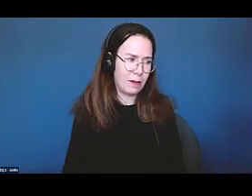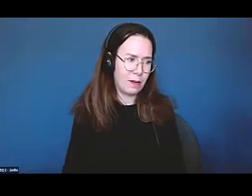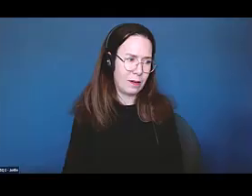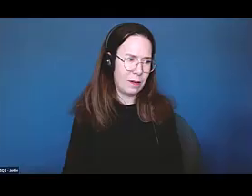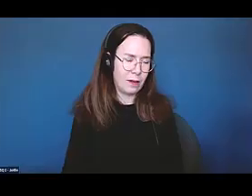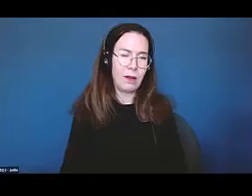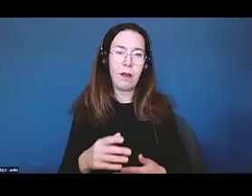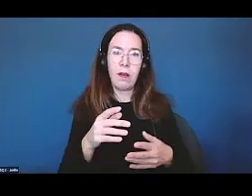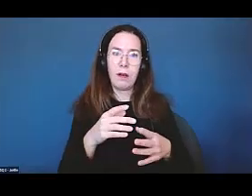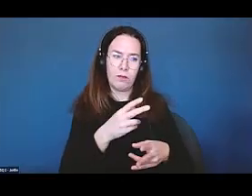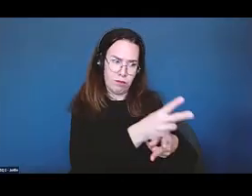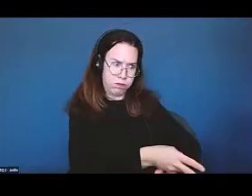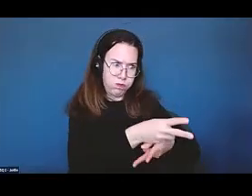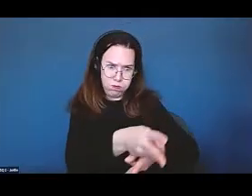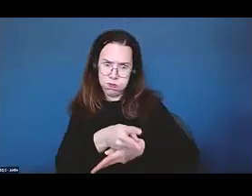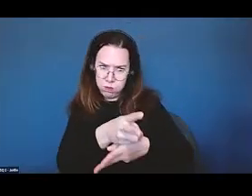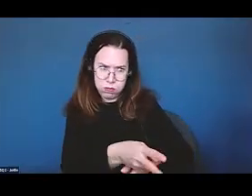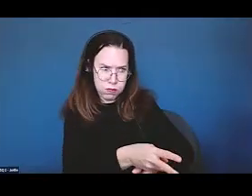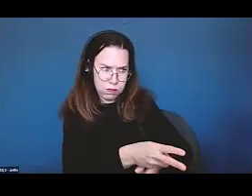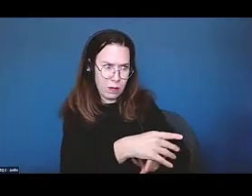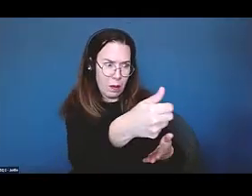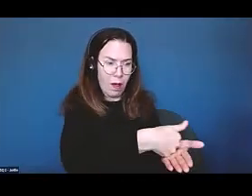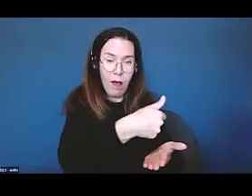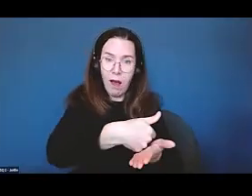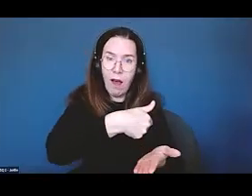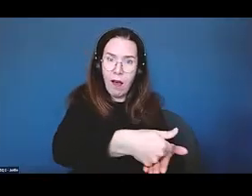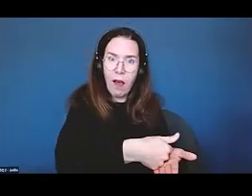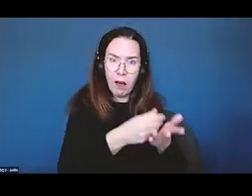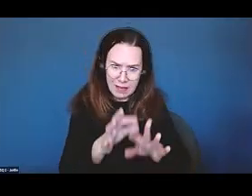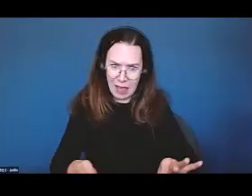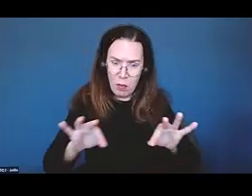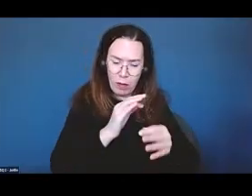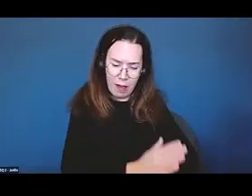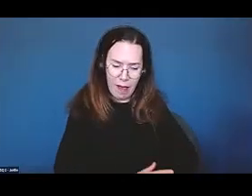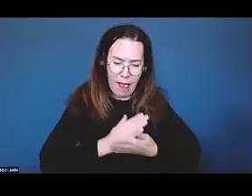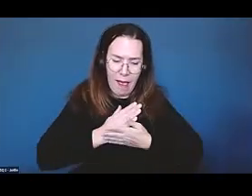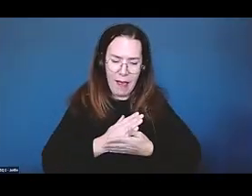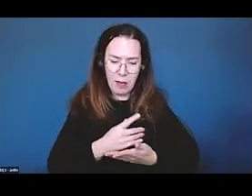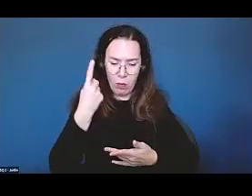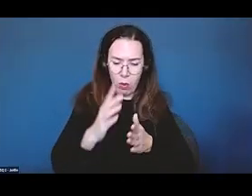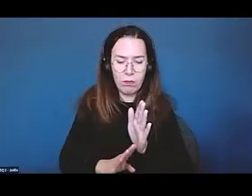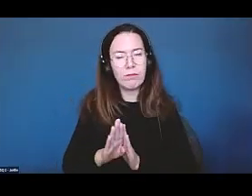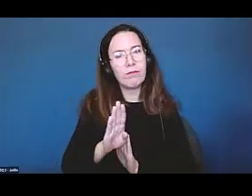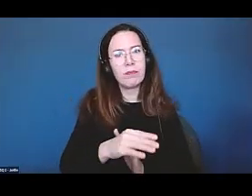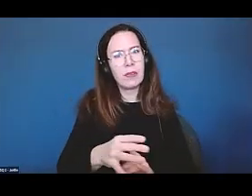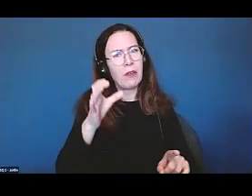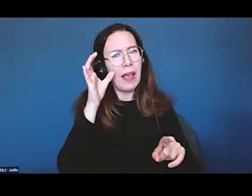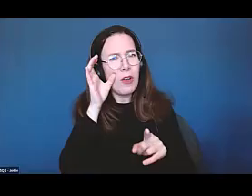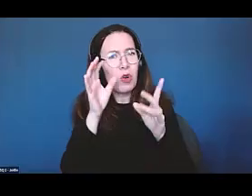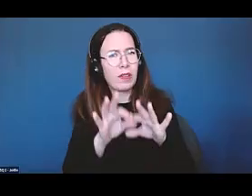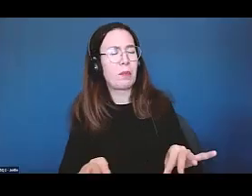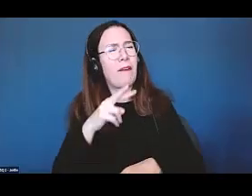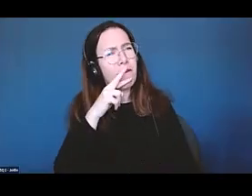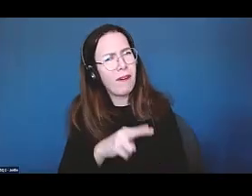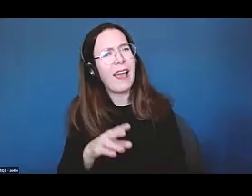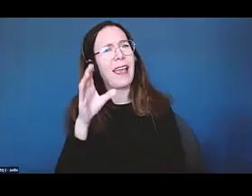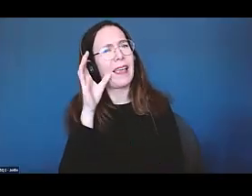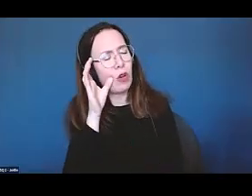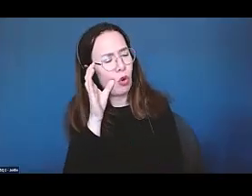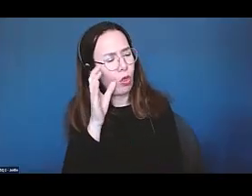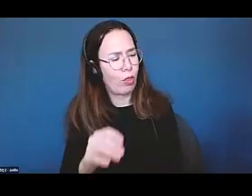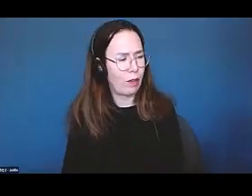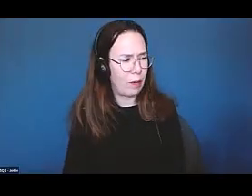traitons, cela nous aide à améliorer et nous passons beaucoup de temps à écouter ce que les personnes ont à dire, à vraiment